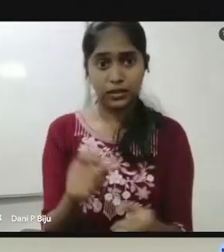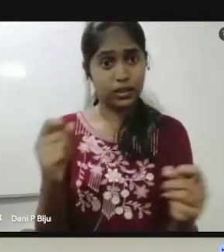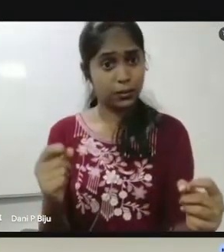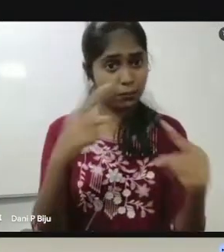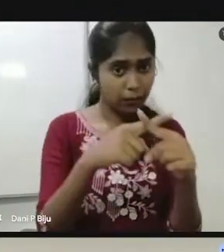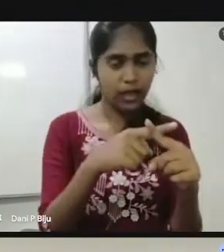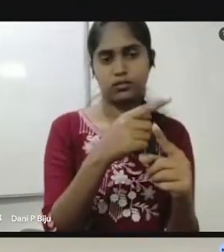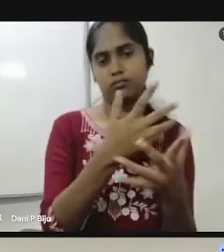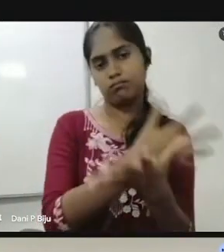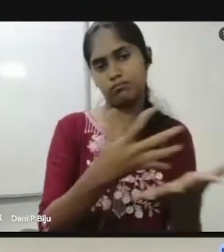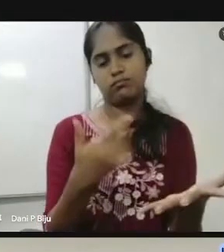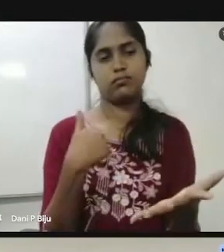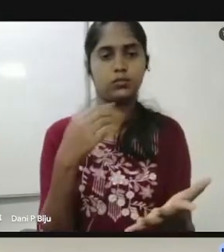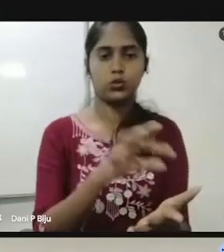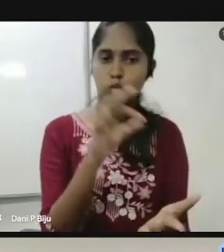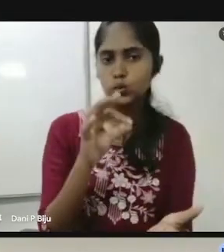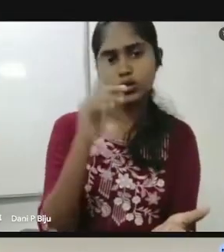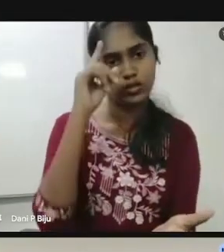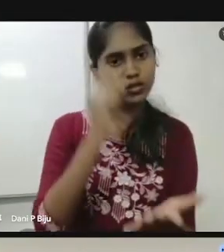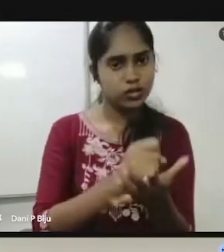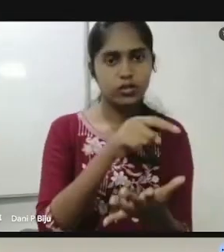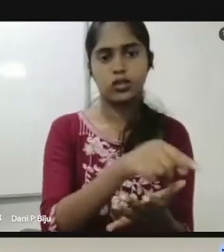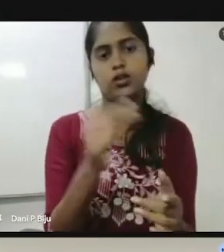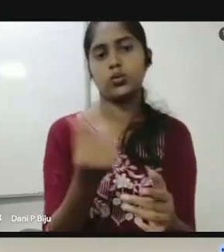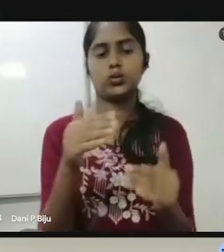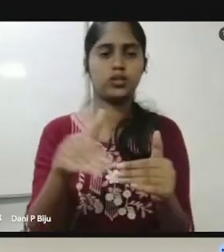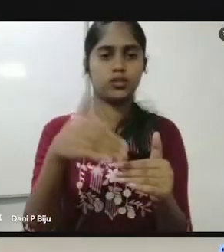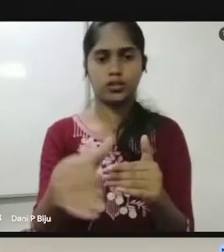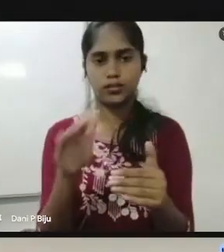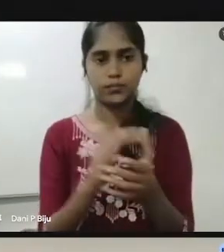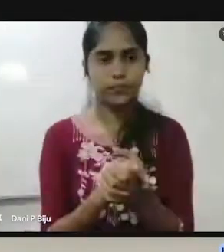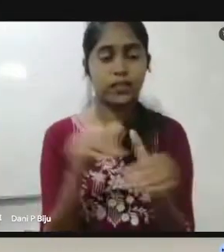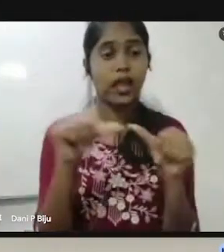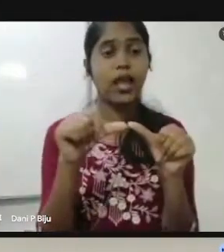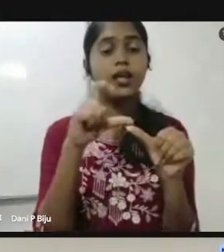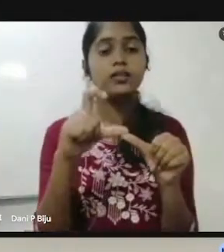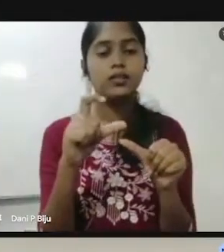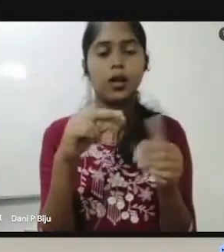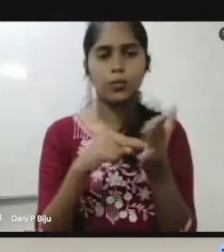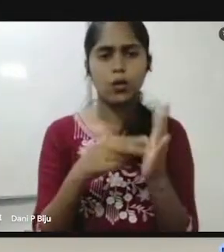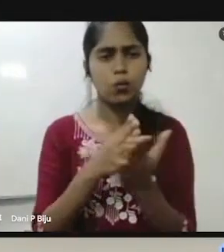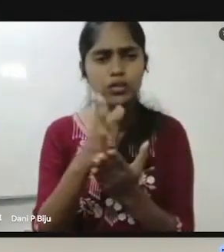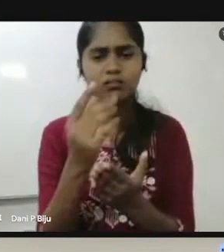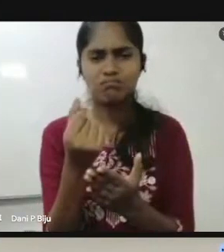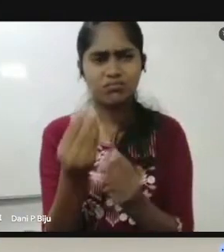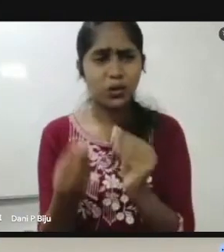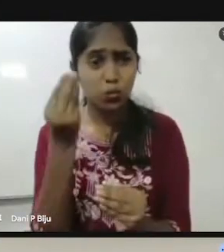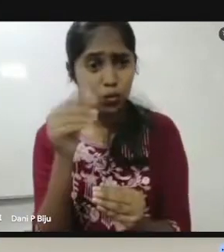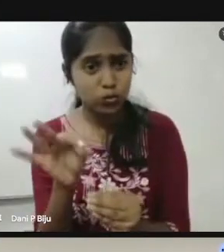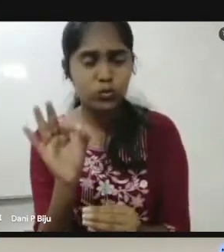അതായിരിക്കും സെലക്ട് ചെയ്യുക. അപ്പം AAC ഡിവൈസ് എന്ന് പറയുന്നത് എപ്പോഴും ഭയങ്കര എക്സ്പെൻസീവ് ആയിട്ടുള്ള ഒരു സാധനം മാത്രം